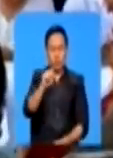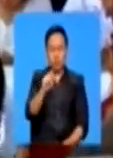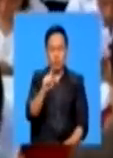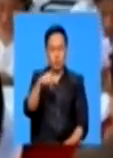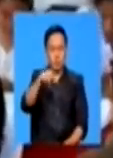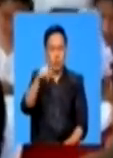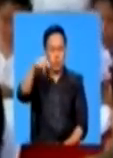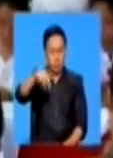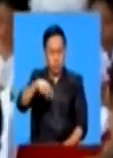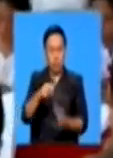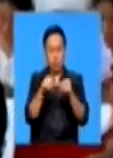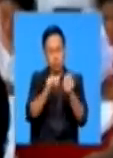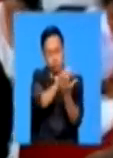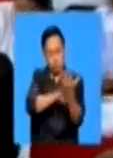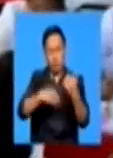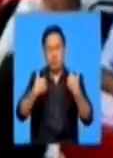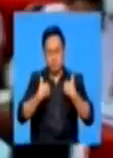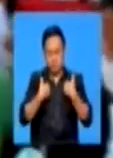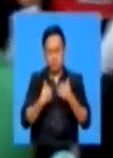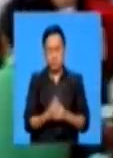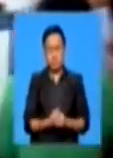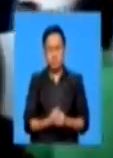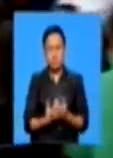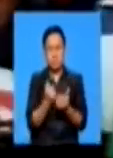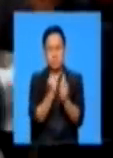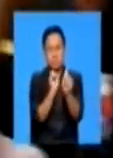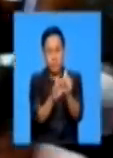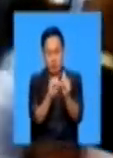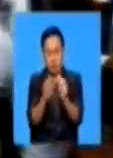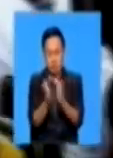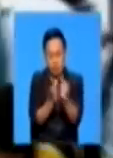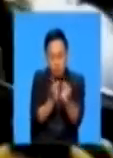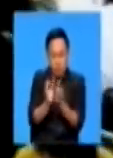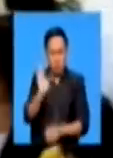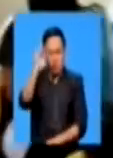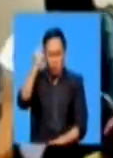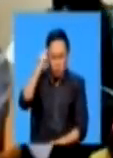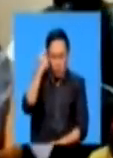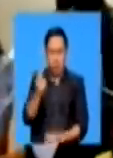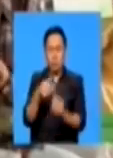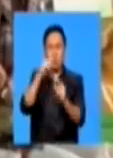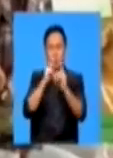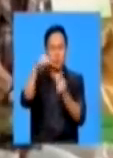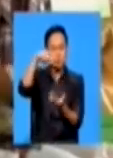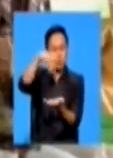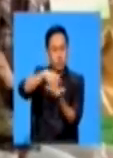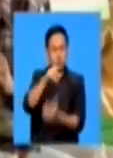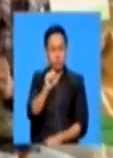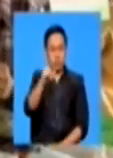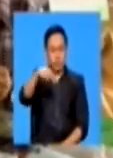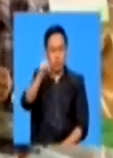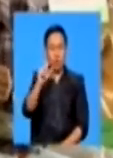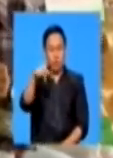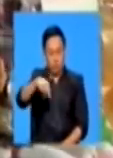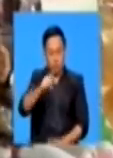คและศูนย์พัฒนาฝีมือแรงงานจังหวัดทั่วประเทศเพื่อให้คำปรึกษาแก่สถานประกอบกิจการต่างๆนะครับในการดำเนินงานไม่ว่